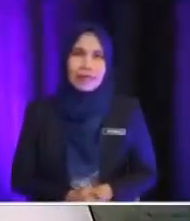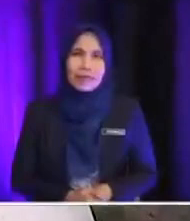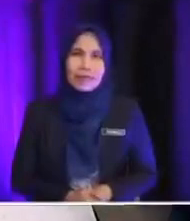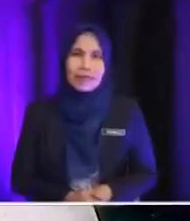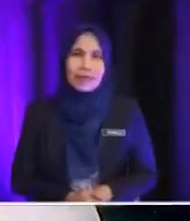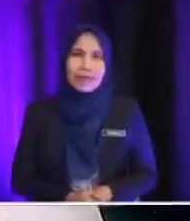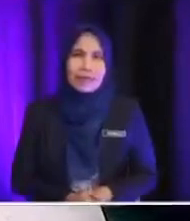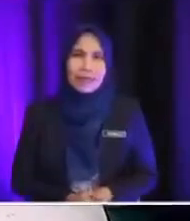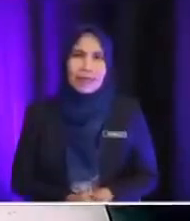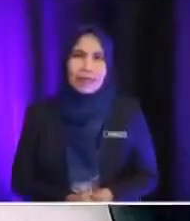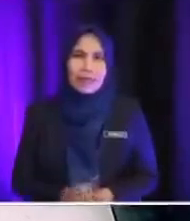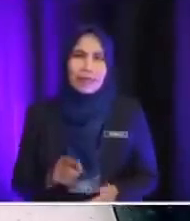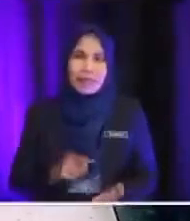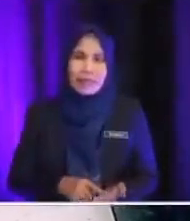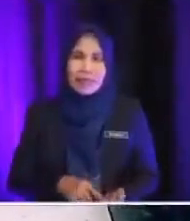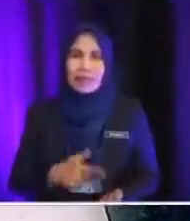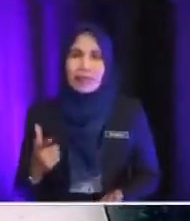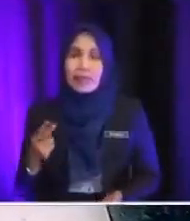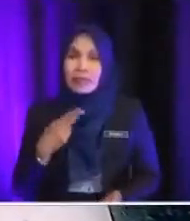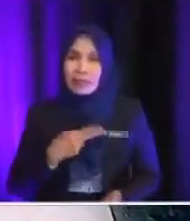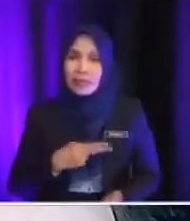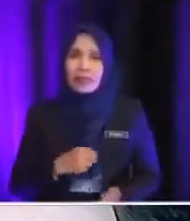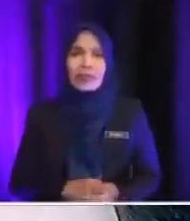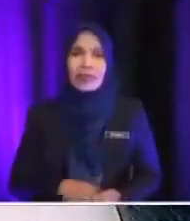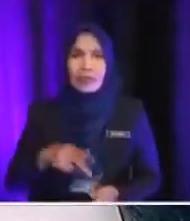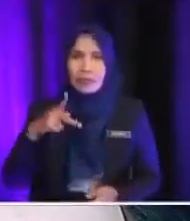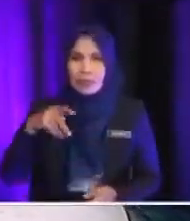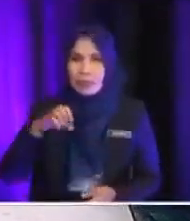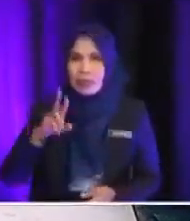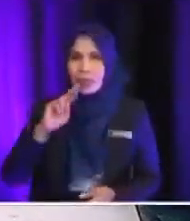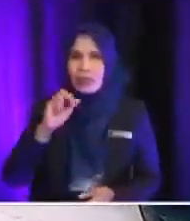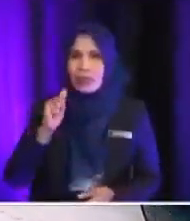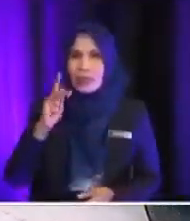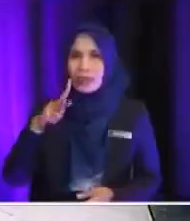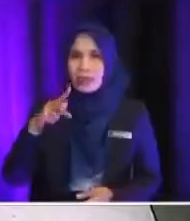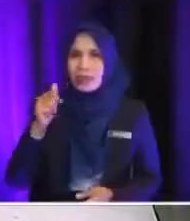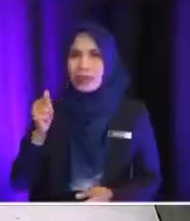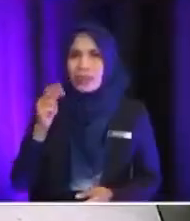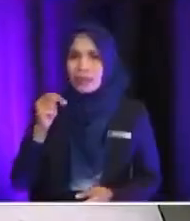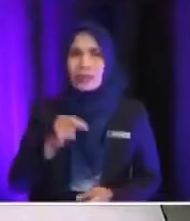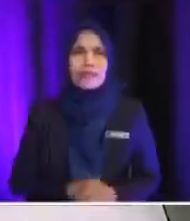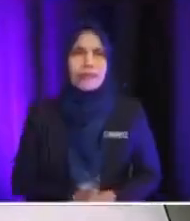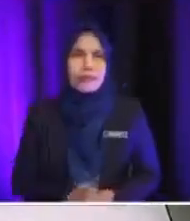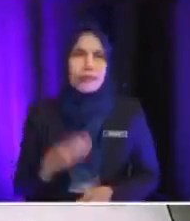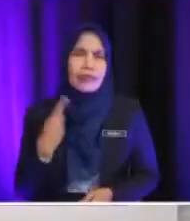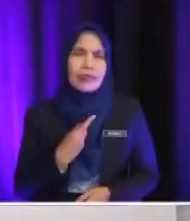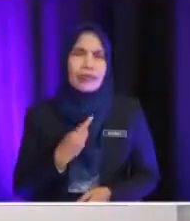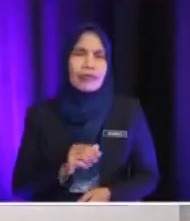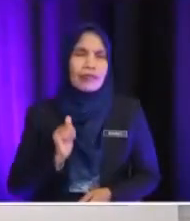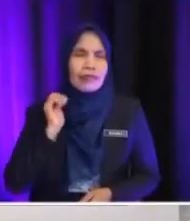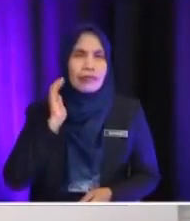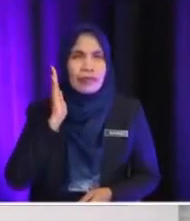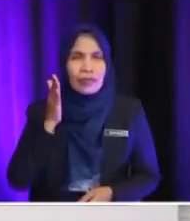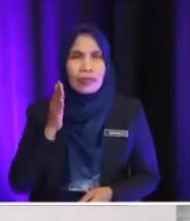Okeylah. Inilah hasil perapan kita. Itu kita dah perap ayam ni. Jadi kita akan tinggalkan ayam ni dalam